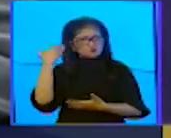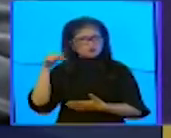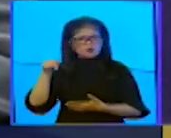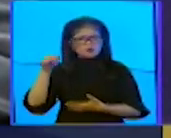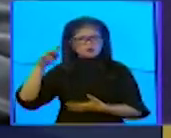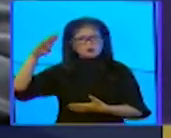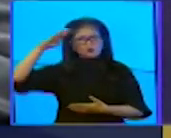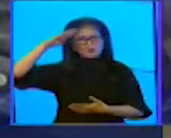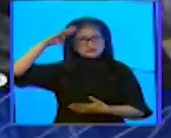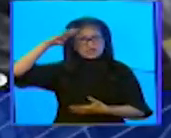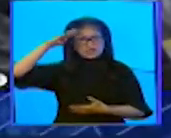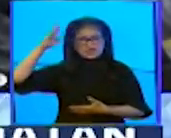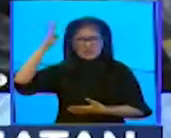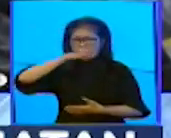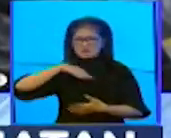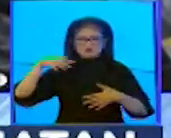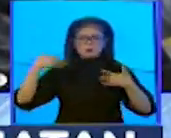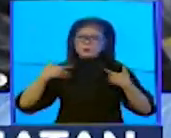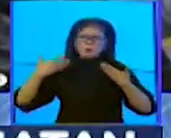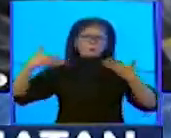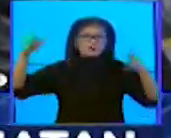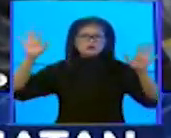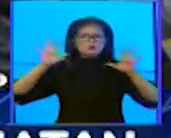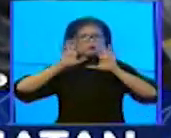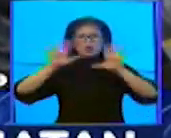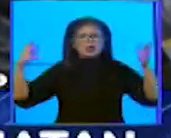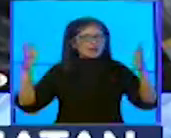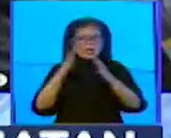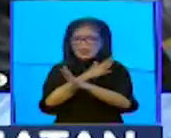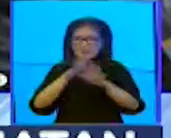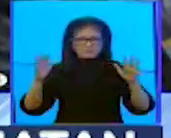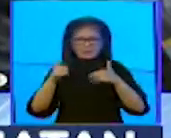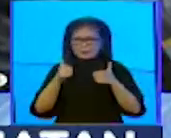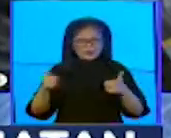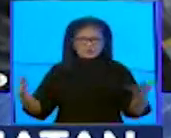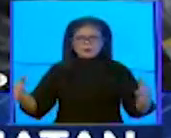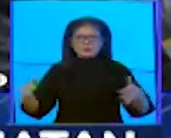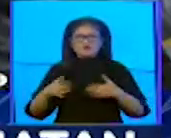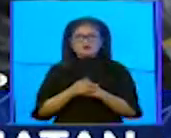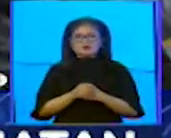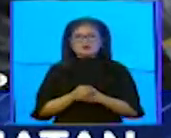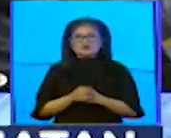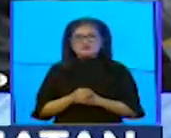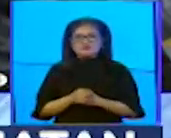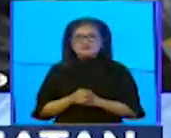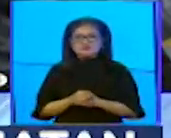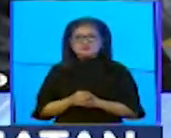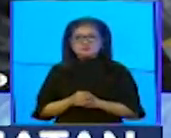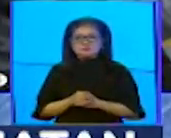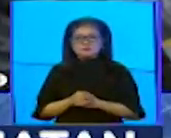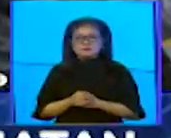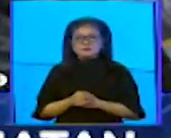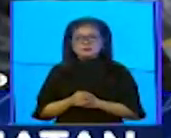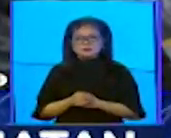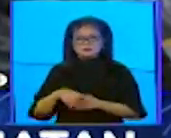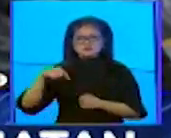lebih bebas dan lebih meriah lagi kegiatannya. Yeah. Baik. Pak Kiai, ini kita tahu bahwa saat ini kan